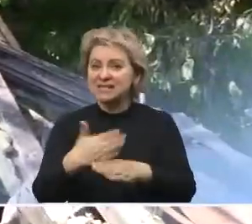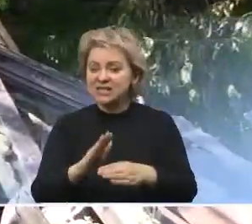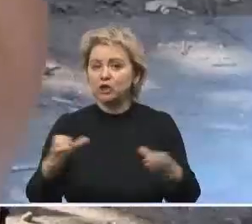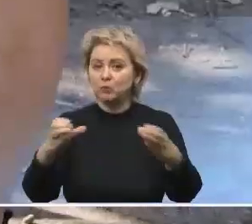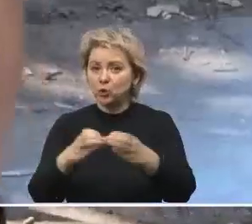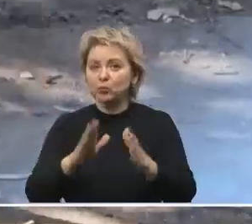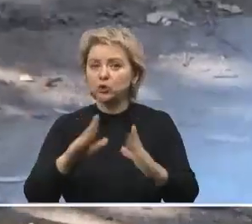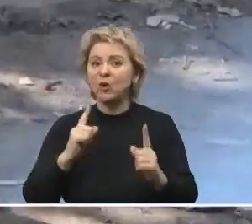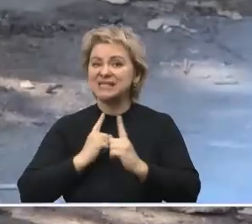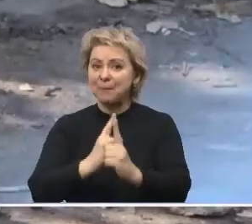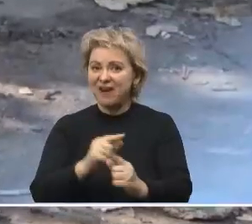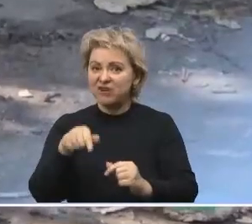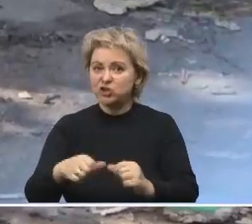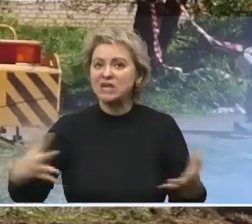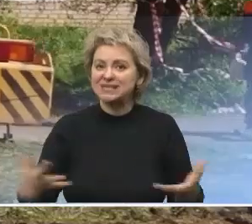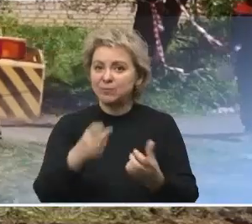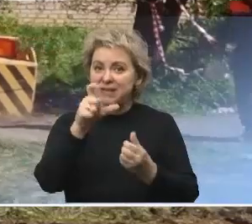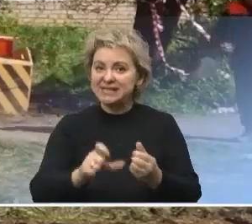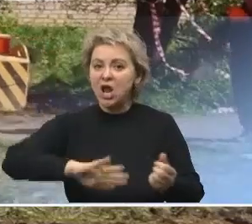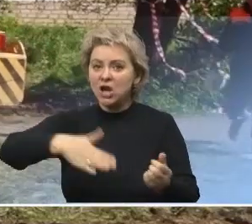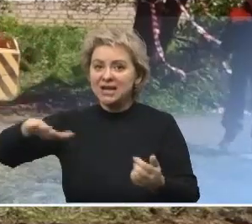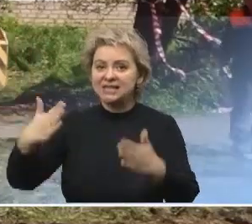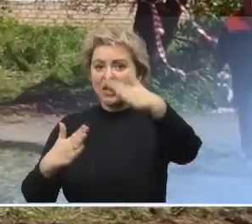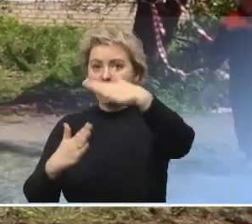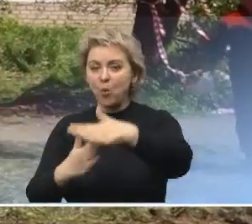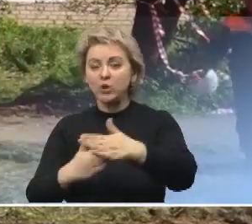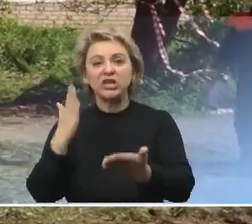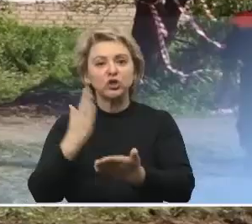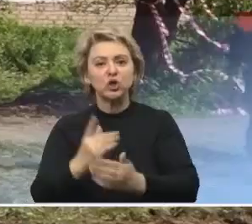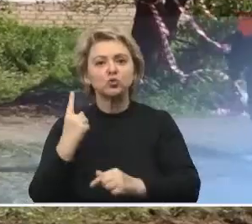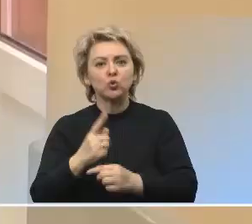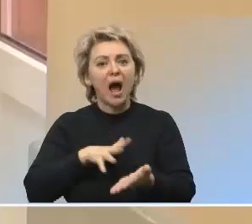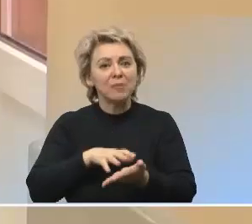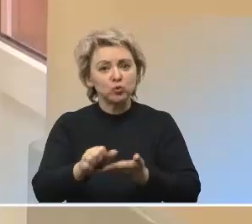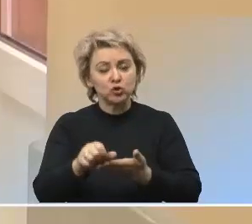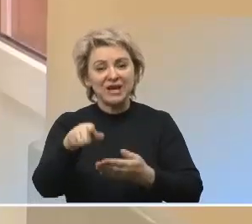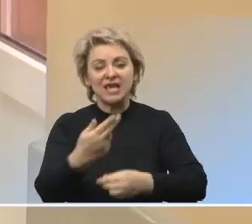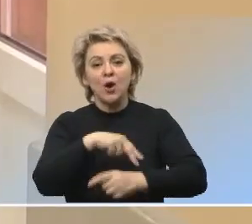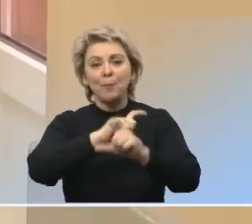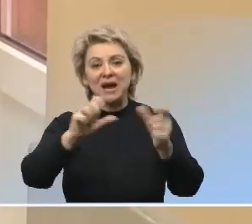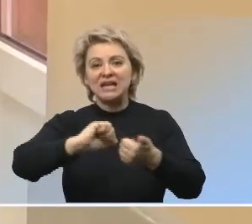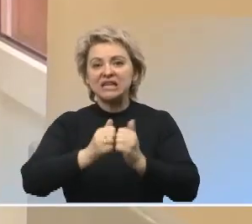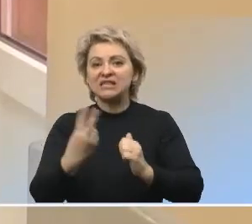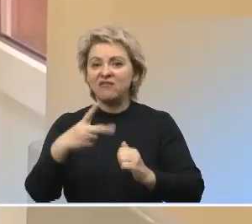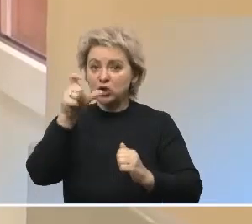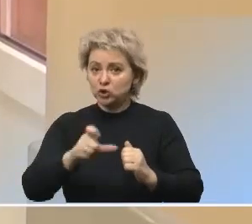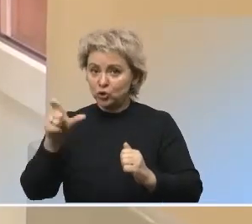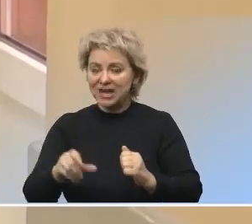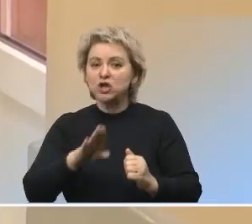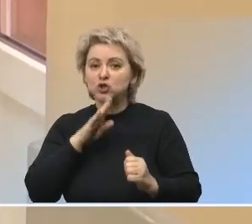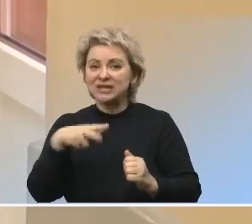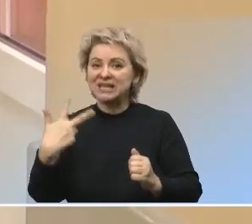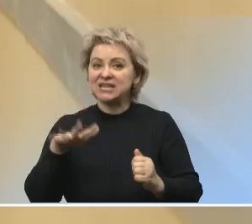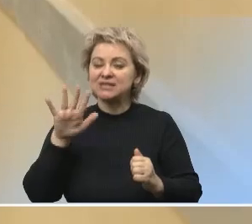группами и только в сопровождении спасателей. На лестнице стоят подпорки, есть угроза обрушения. В больнице Каменска двое пострадавших.